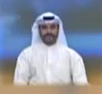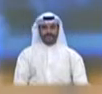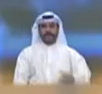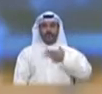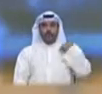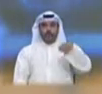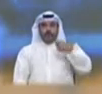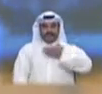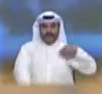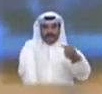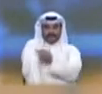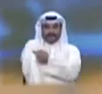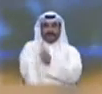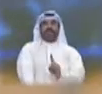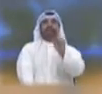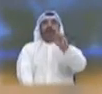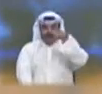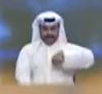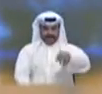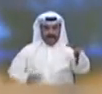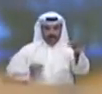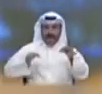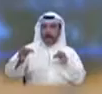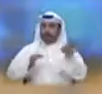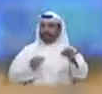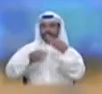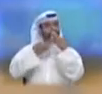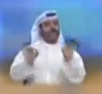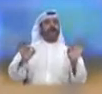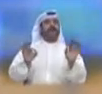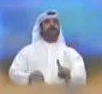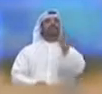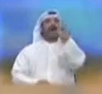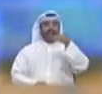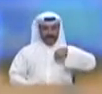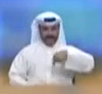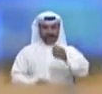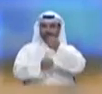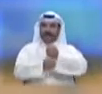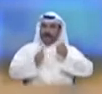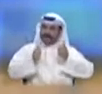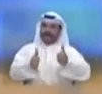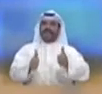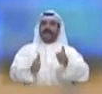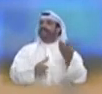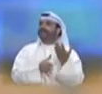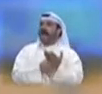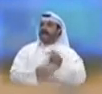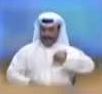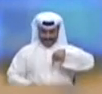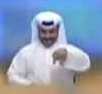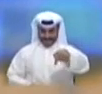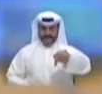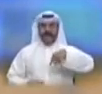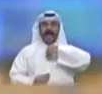وزارة الصحة أعدت خطة متكاملة واضحة المعالم خلال فترة موسم الحج، والتي تمثلت بتوفير